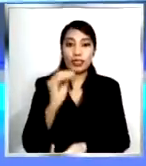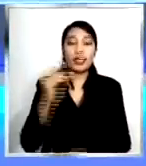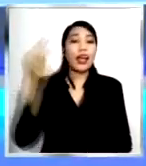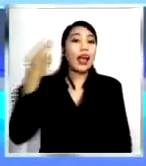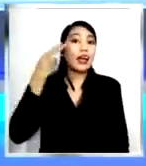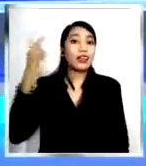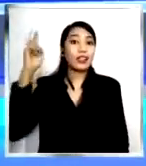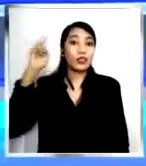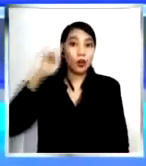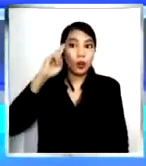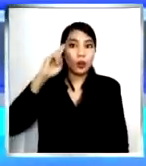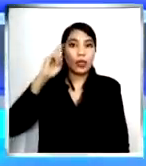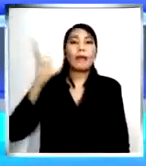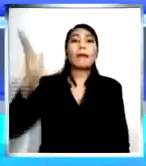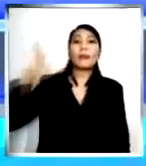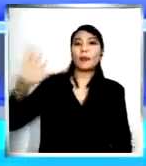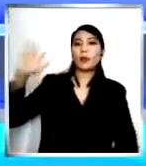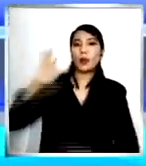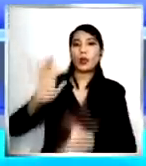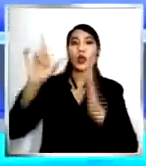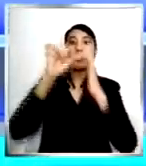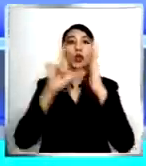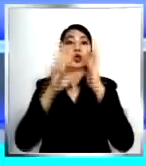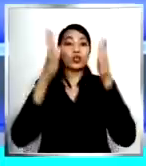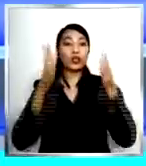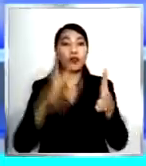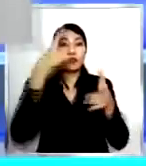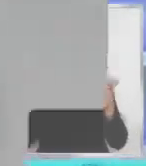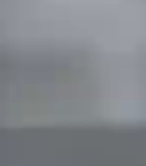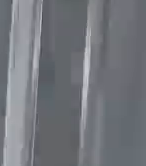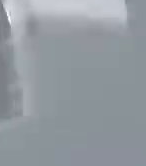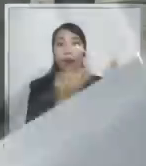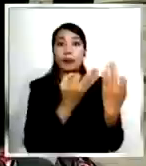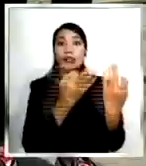abogado ng pamilya Laude. Nakatutok si Tina Panganiban Perez.